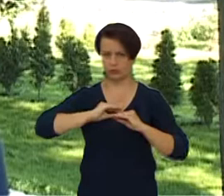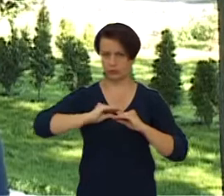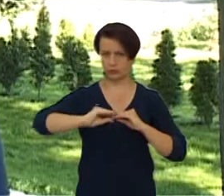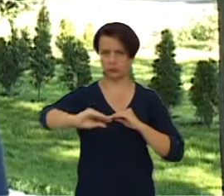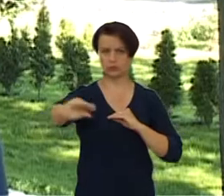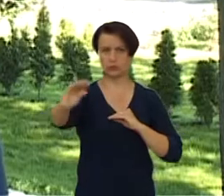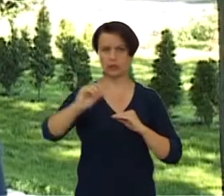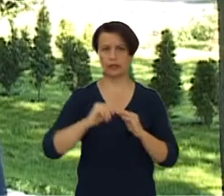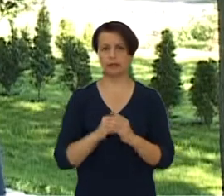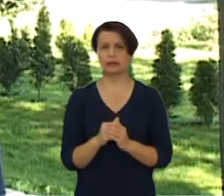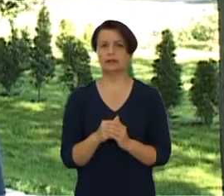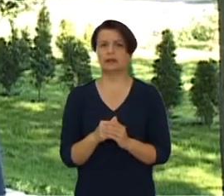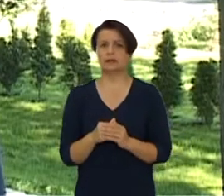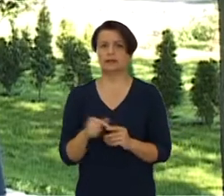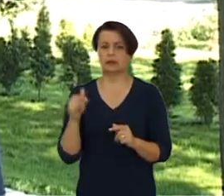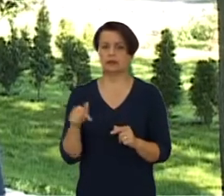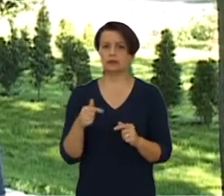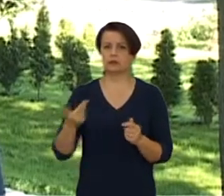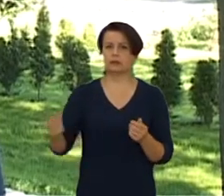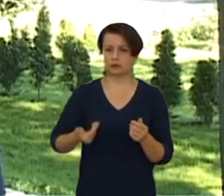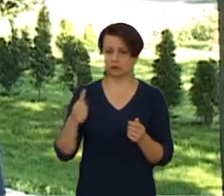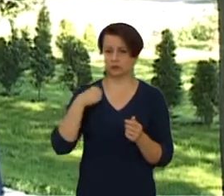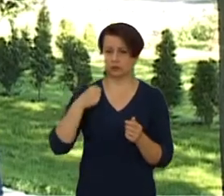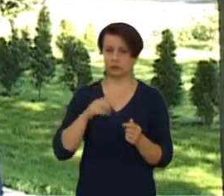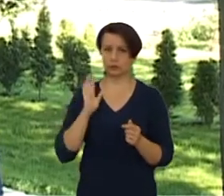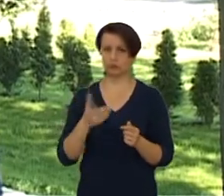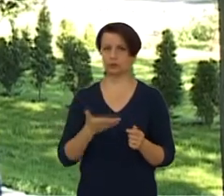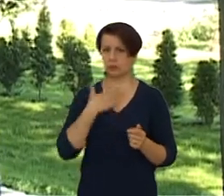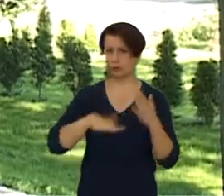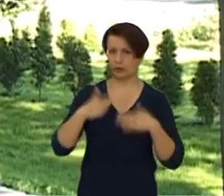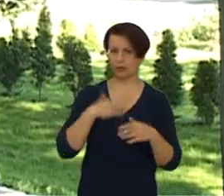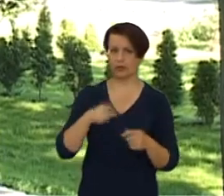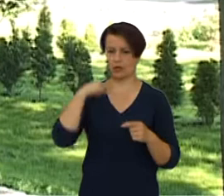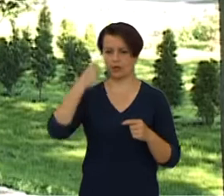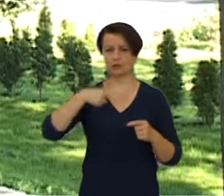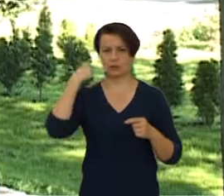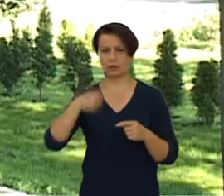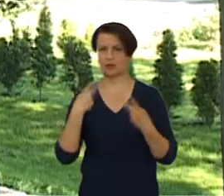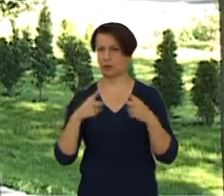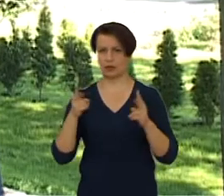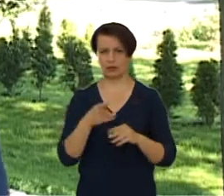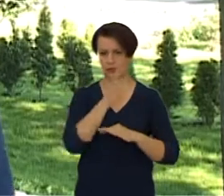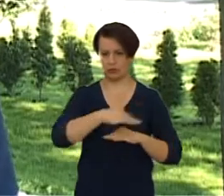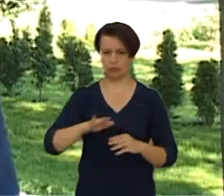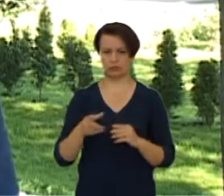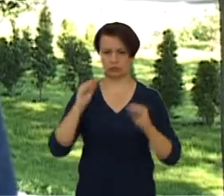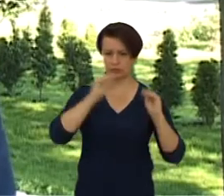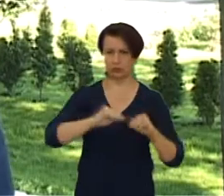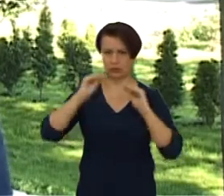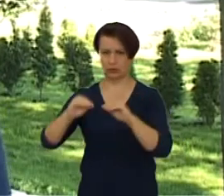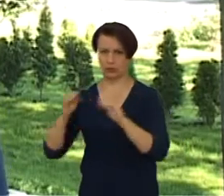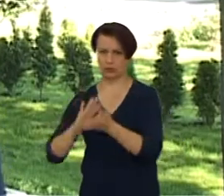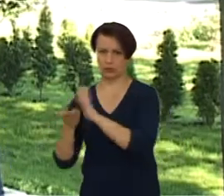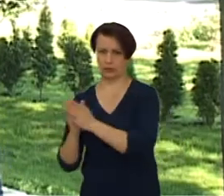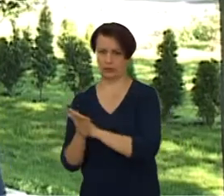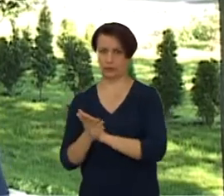naujai, reiškia, padengta asfalto danga ir turbūt ir gyventojai bus patenkinti. Tikrai čia kiekvienais metais nereikės jau lopi tų